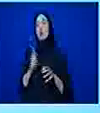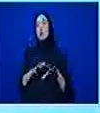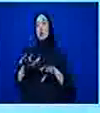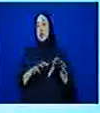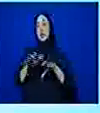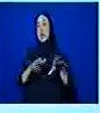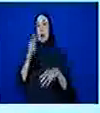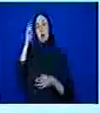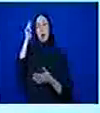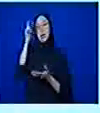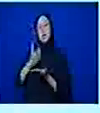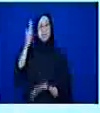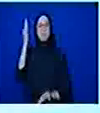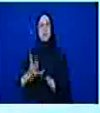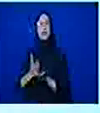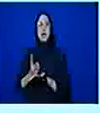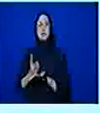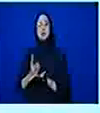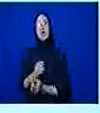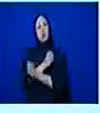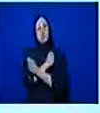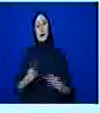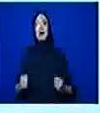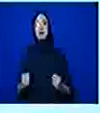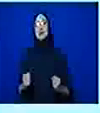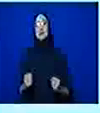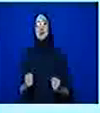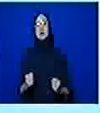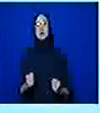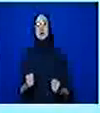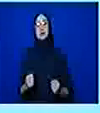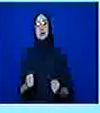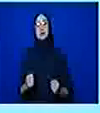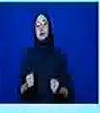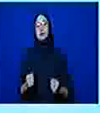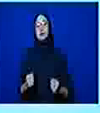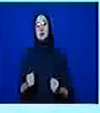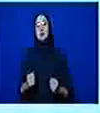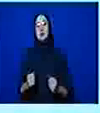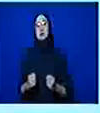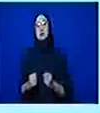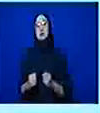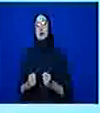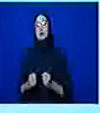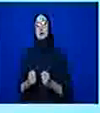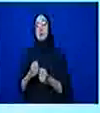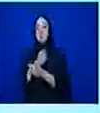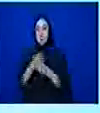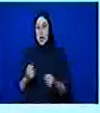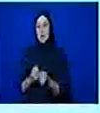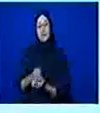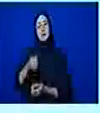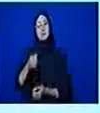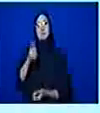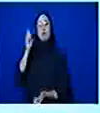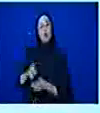pemerintah yang tegas, yang berani untuk menindak. Tetapi kita juga tahu